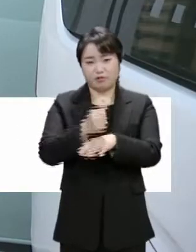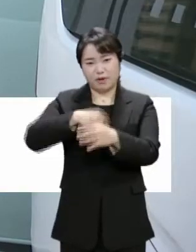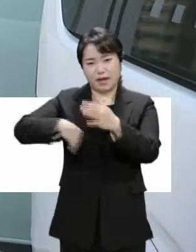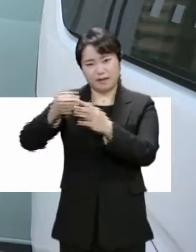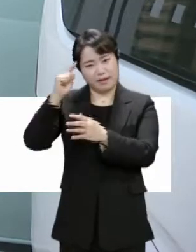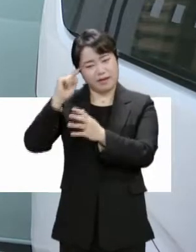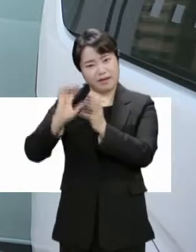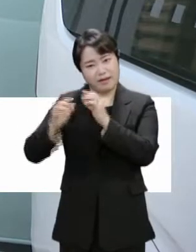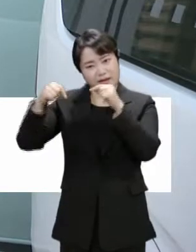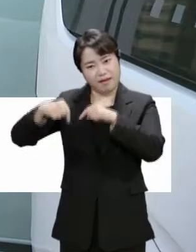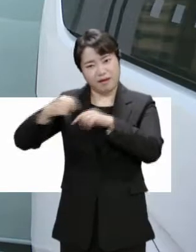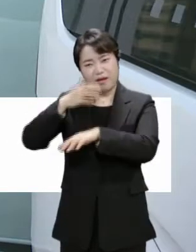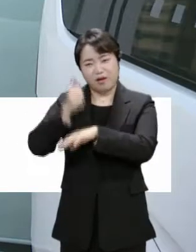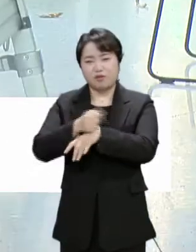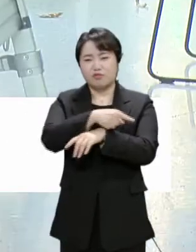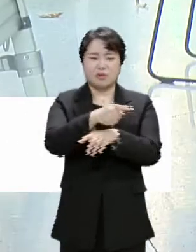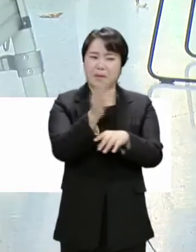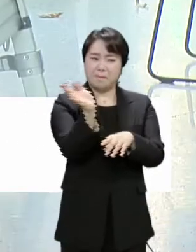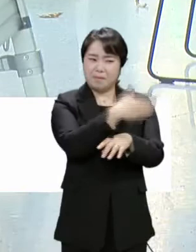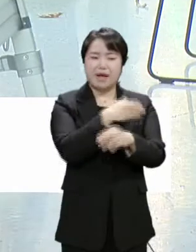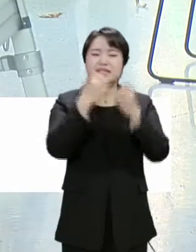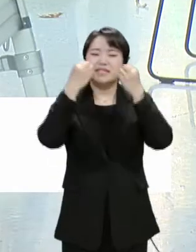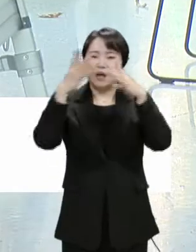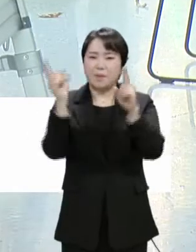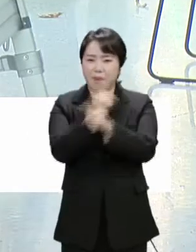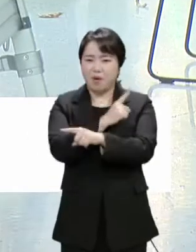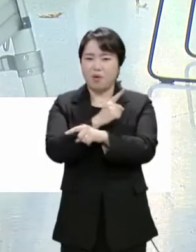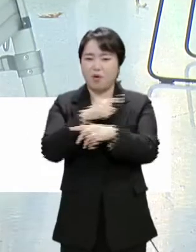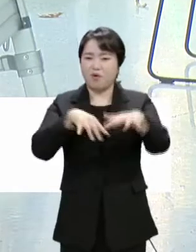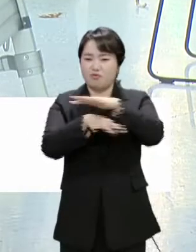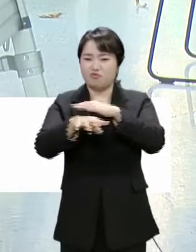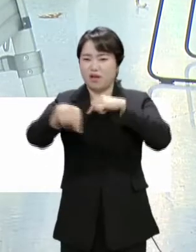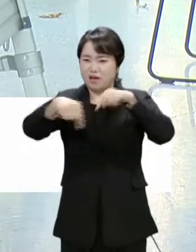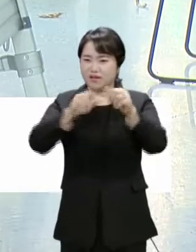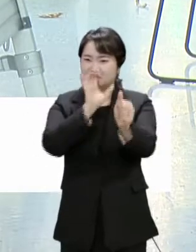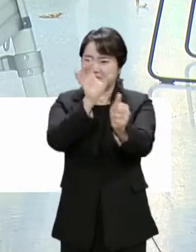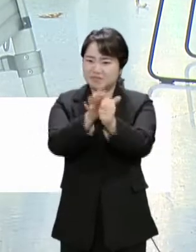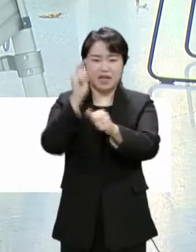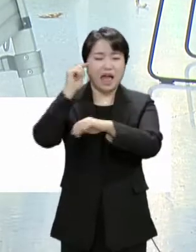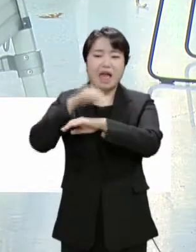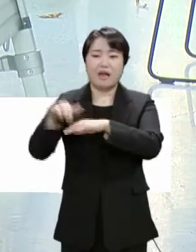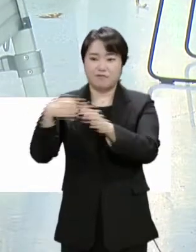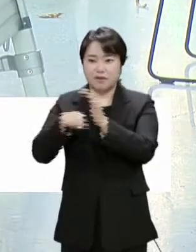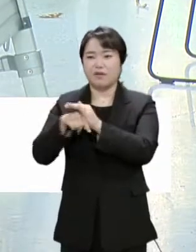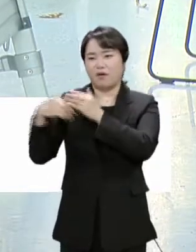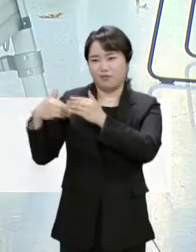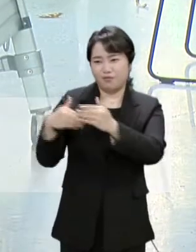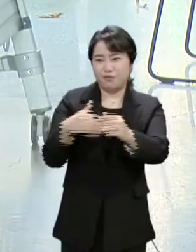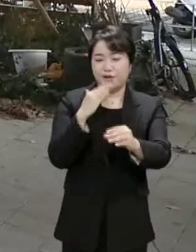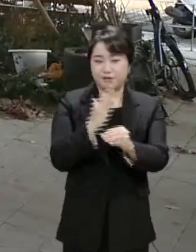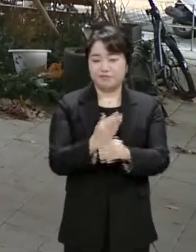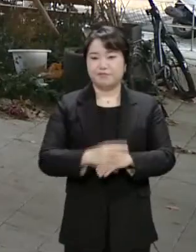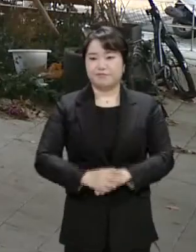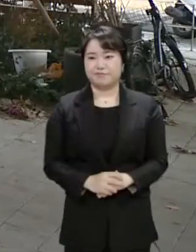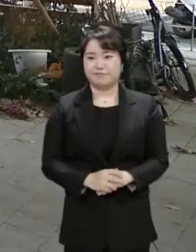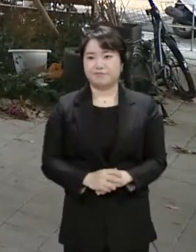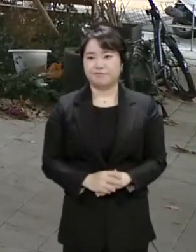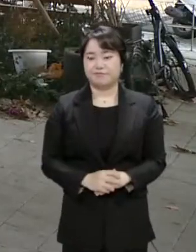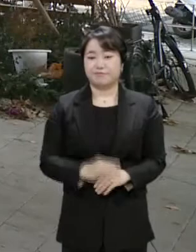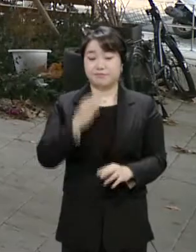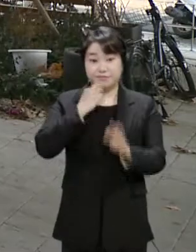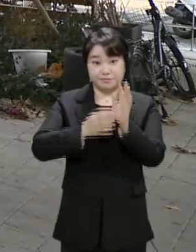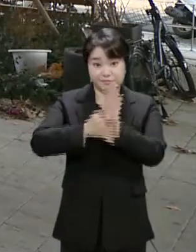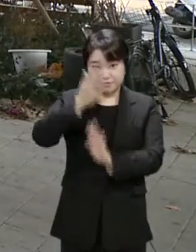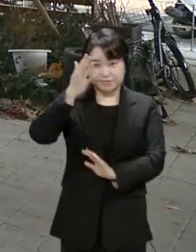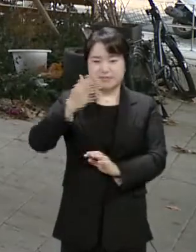있어가지고. 새로운 위탁사를 선정을 하는 과정에 들어갔었거든요, 하반기에. 네.